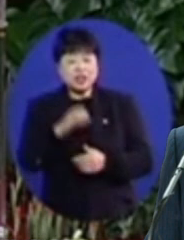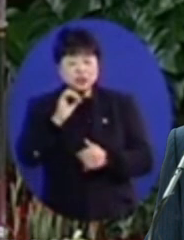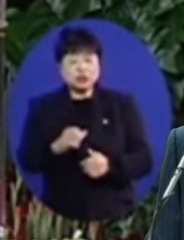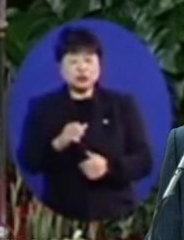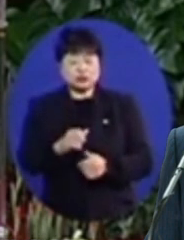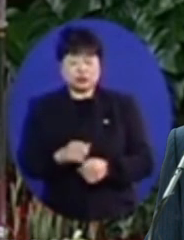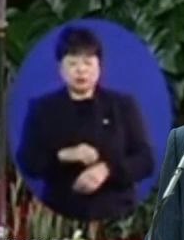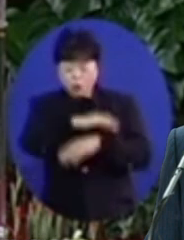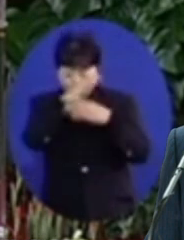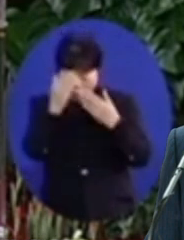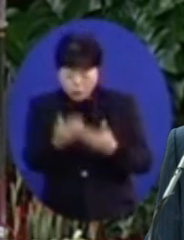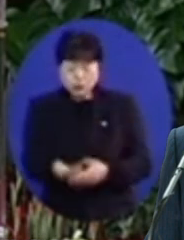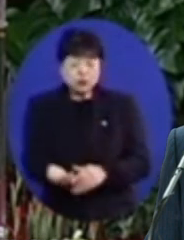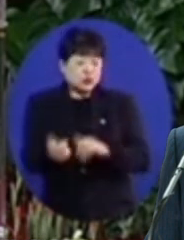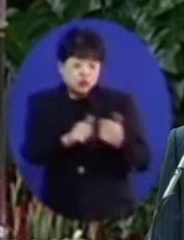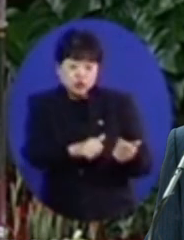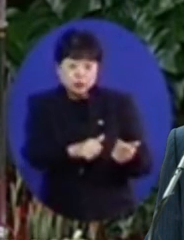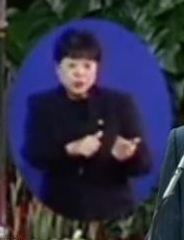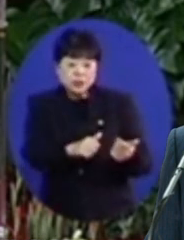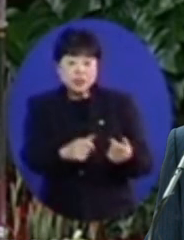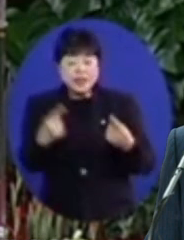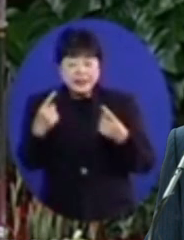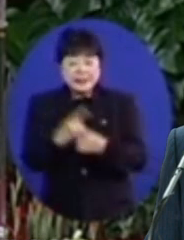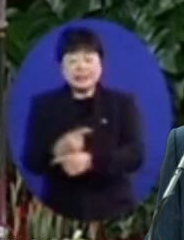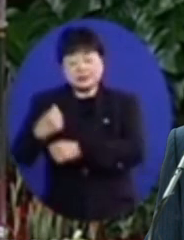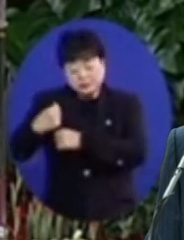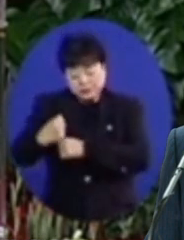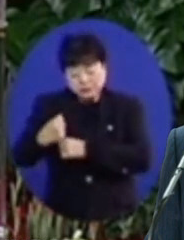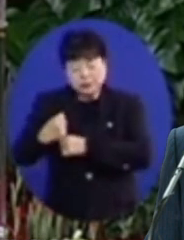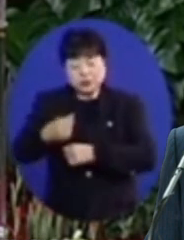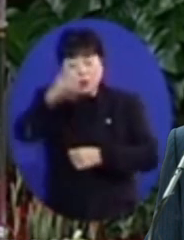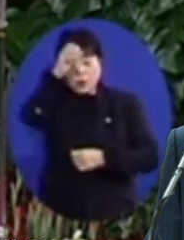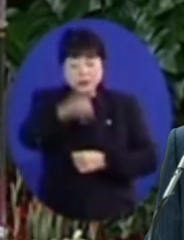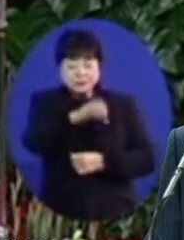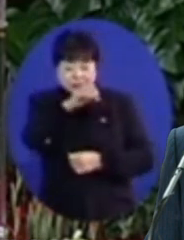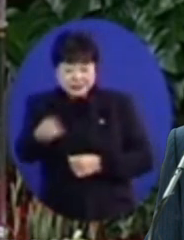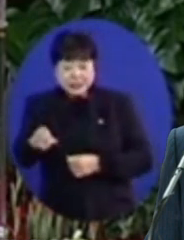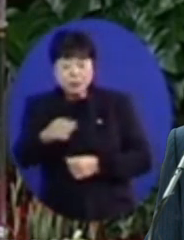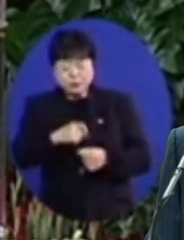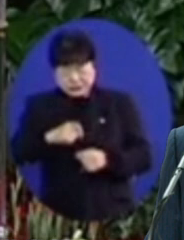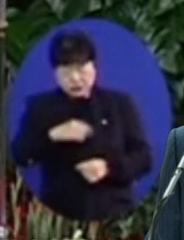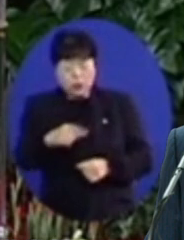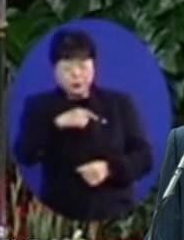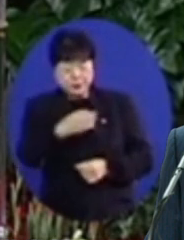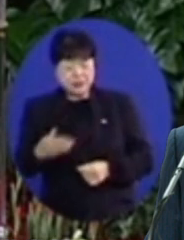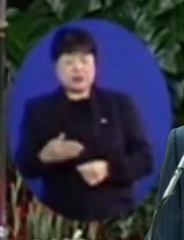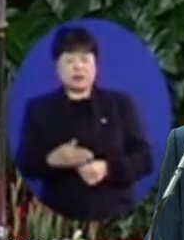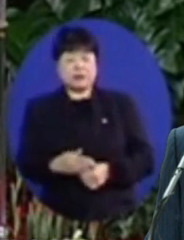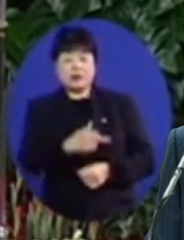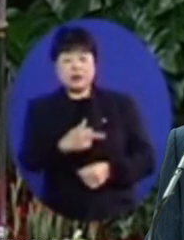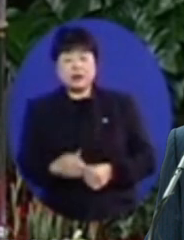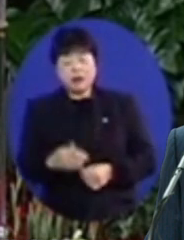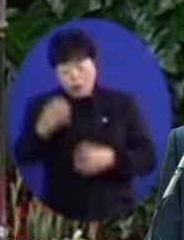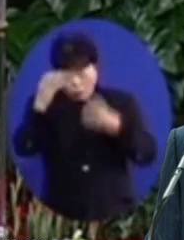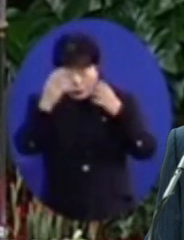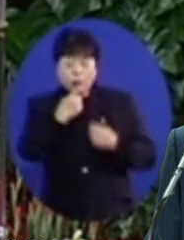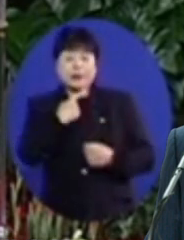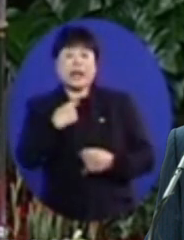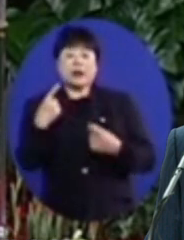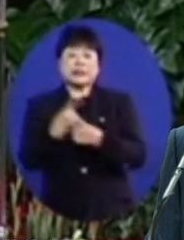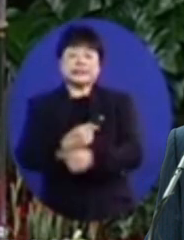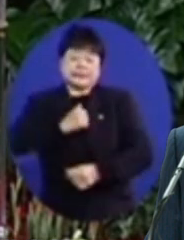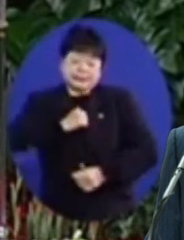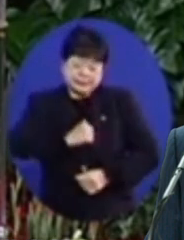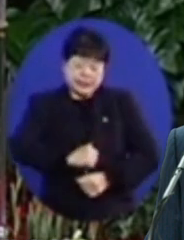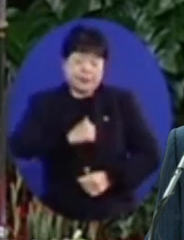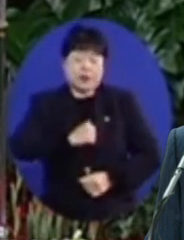나의 제주 여러분의 죽음 나의 재주를 대신 짊어지시고 십자가에 몸 찢고 피엘리야 한없는 고통을 당하고